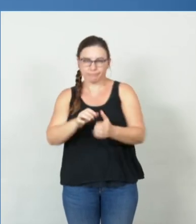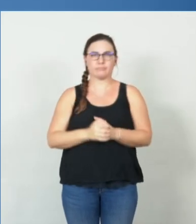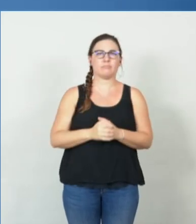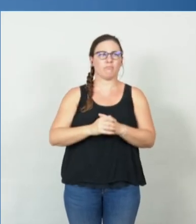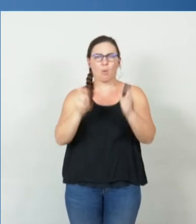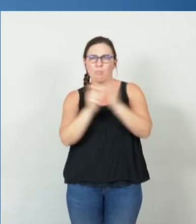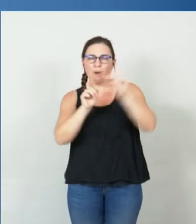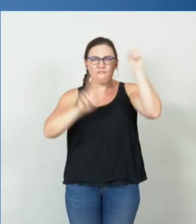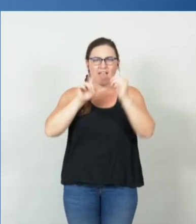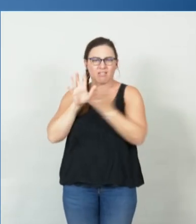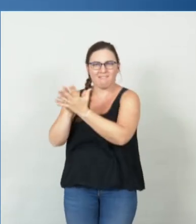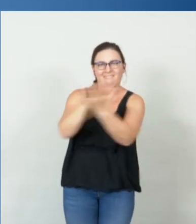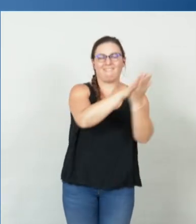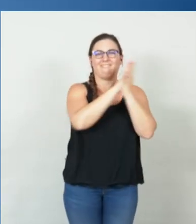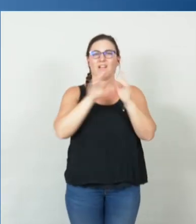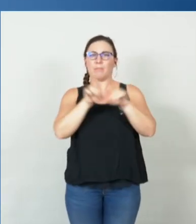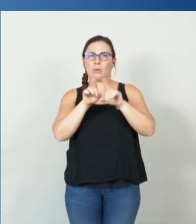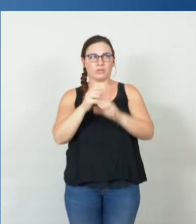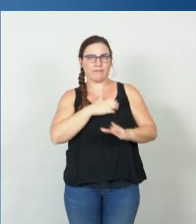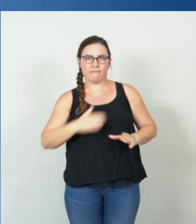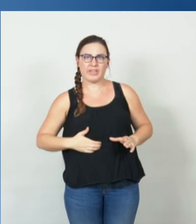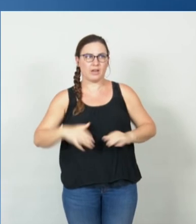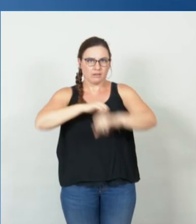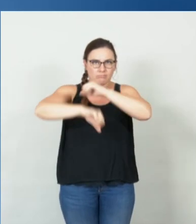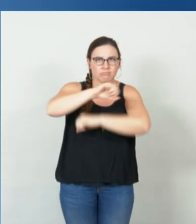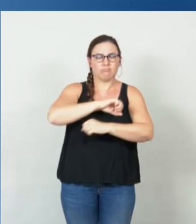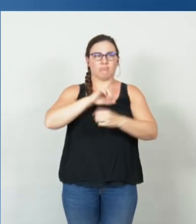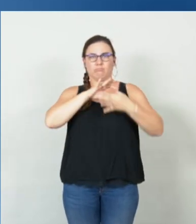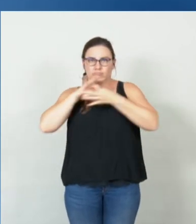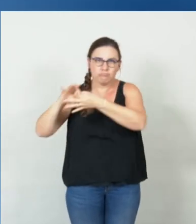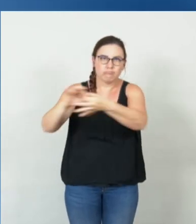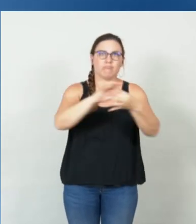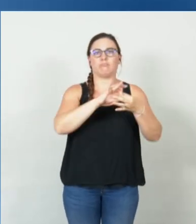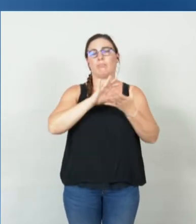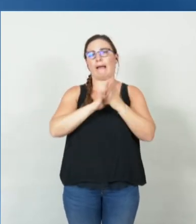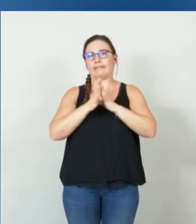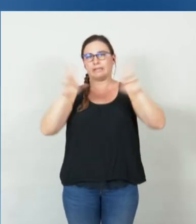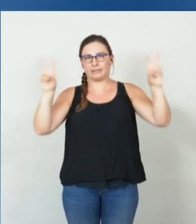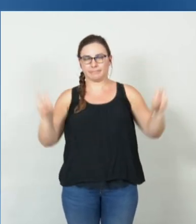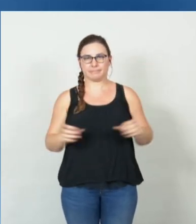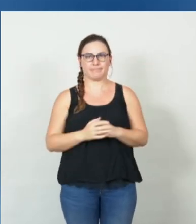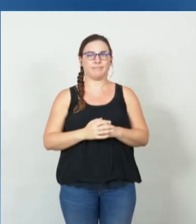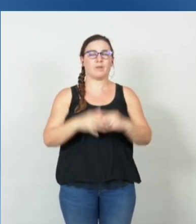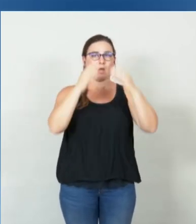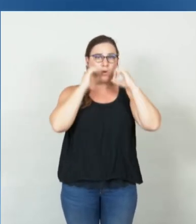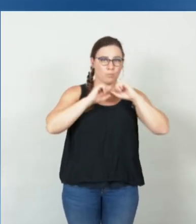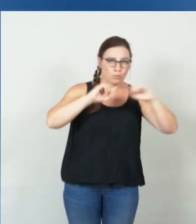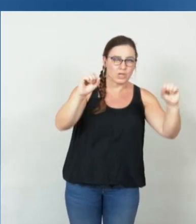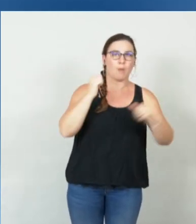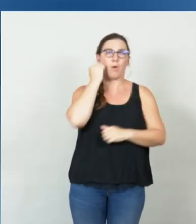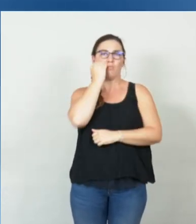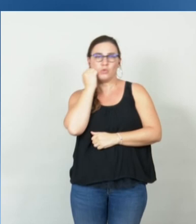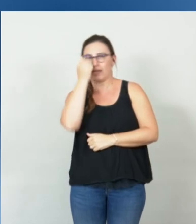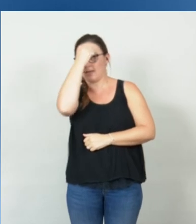pratique collective de la ville et je vous rappelle que le musée le Muséum le musée Stendhal